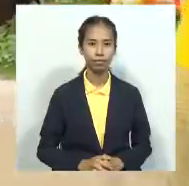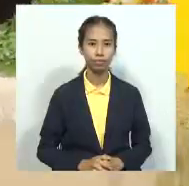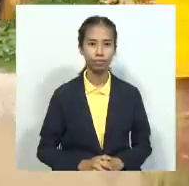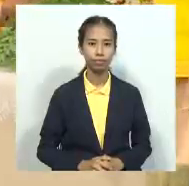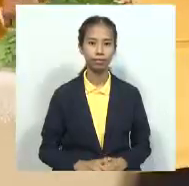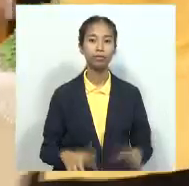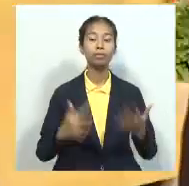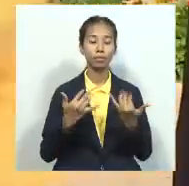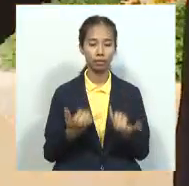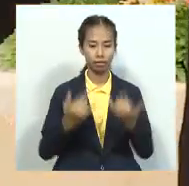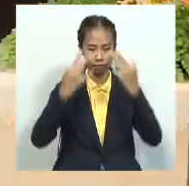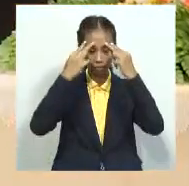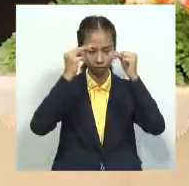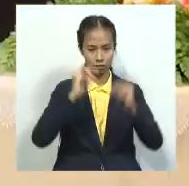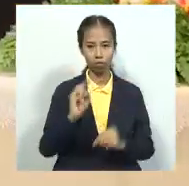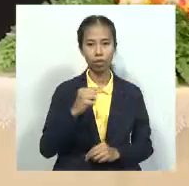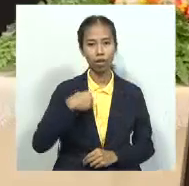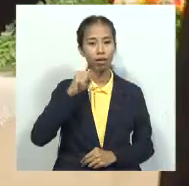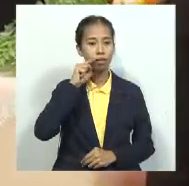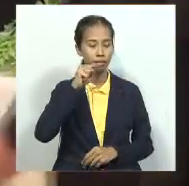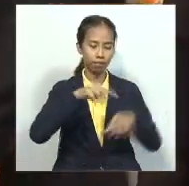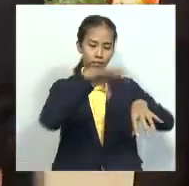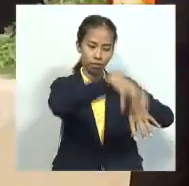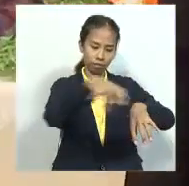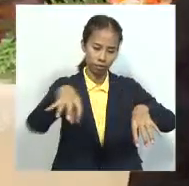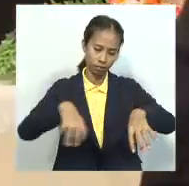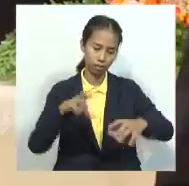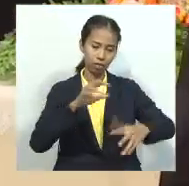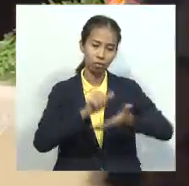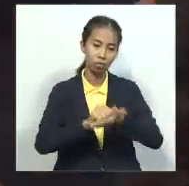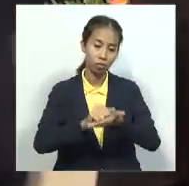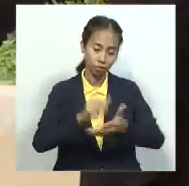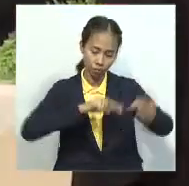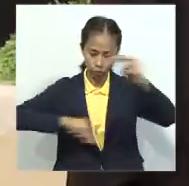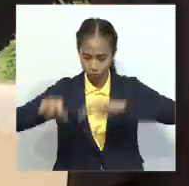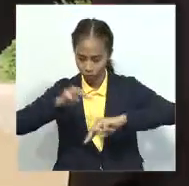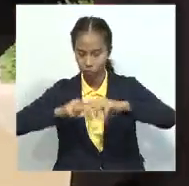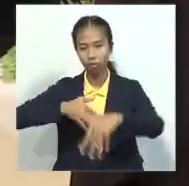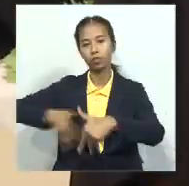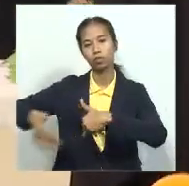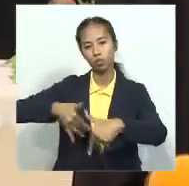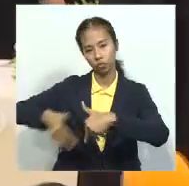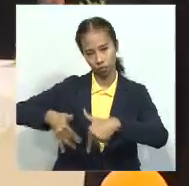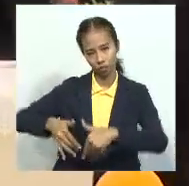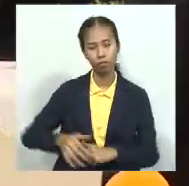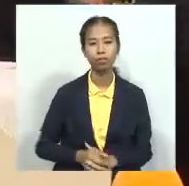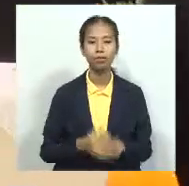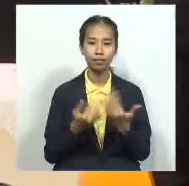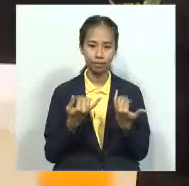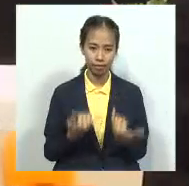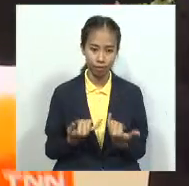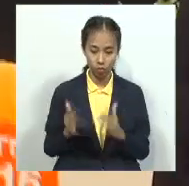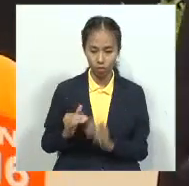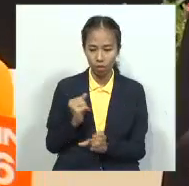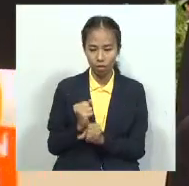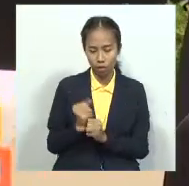นอกจากนี้นะครับท่านนายกรัฐมนตรียังสั่งการให้หน่วยงานที่เกี่ยวข้องนั้นอำนวยความสะดวกให้กับพี่น้องประชาชนในการเดินทางมากที่สุดนะครับแล้วก็ให้เจ้า